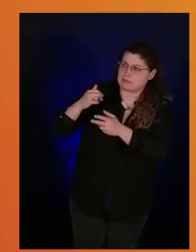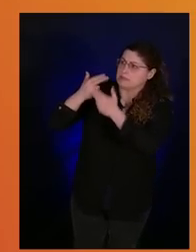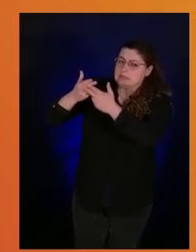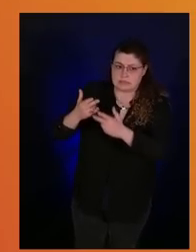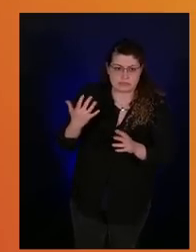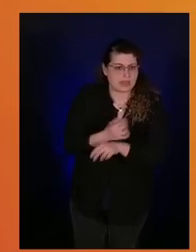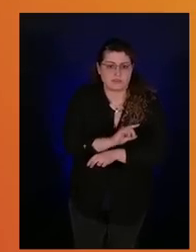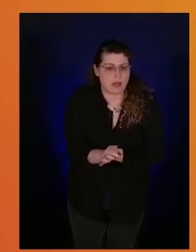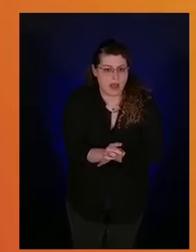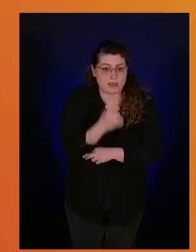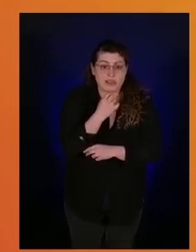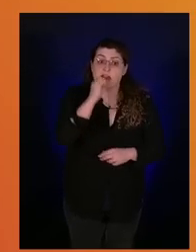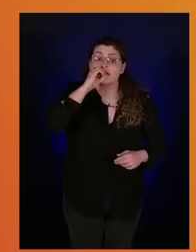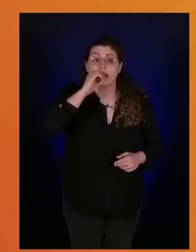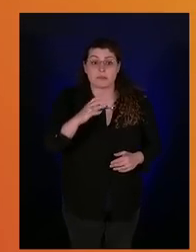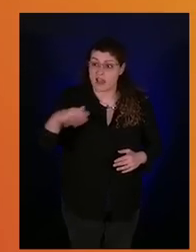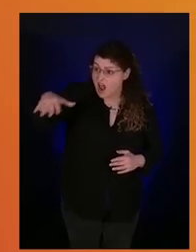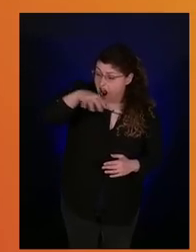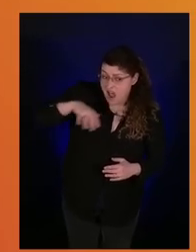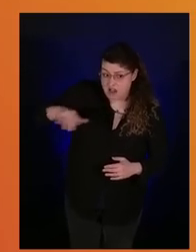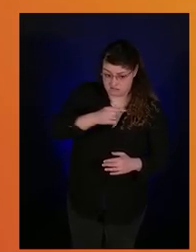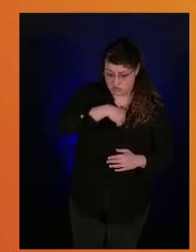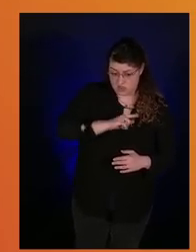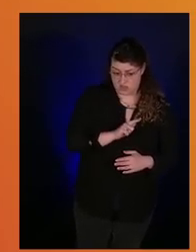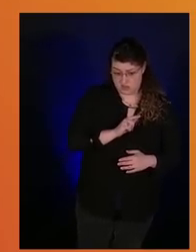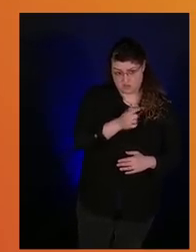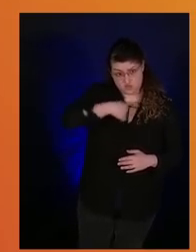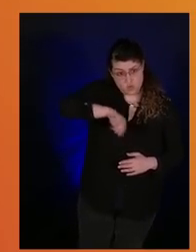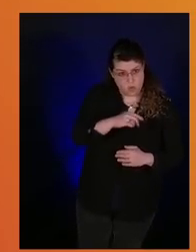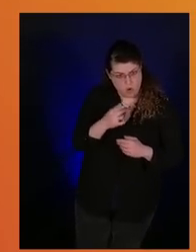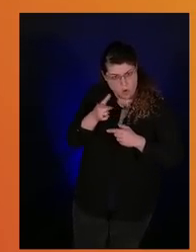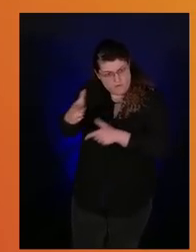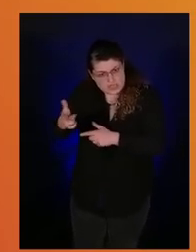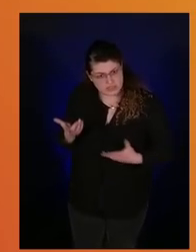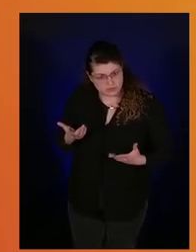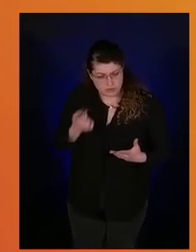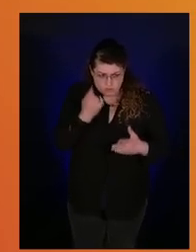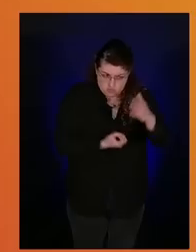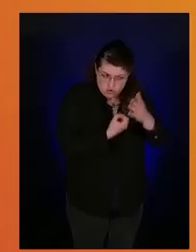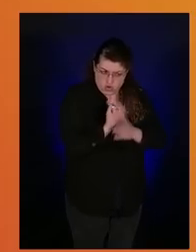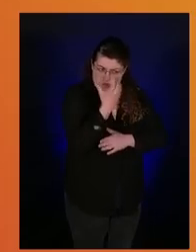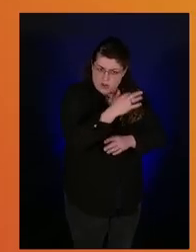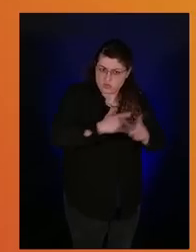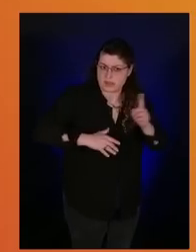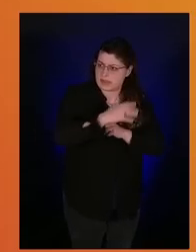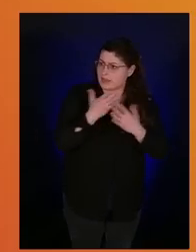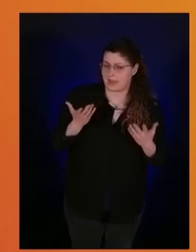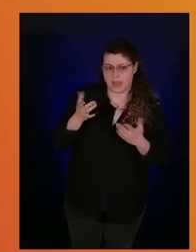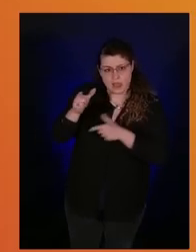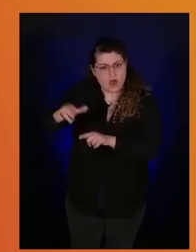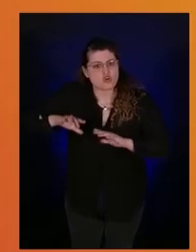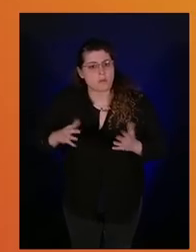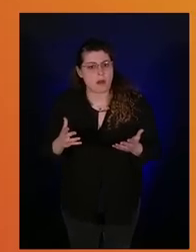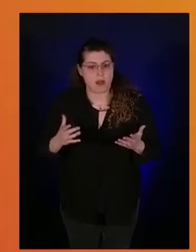de reprendre le terrain du capitalisme avec une CGT offensive agissant pour une société nouvelle. C'est bien en redonnant de la valeur